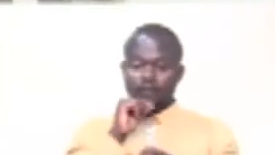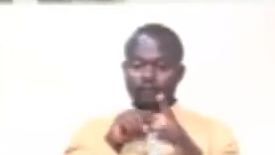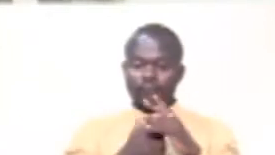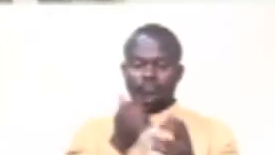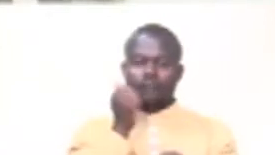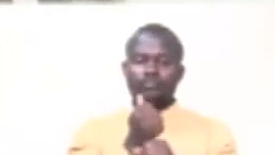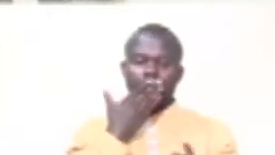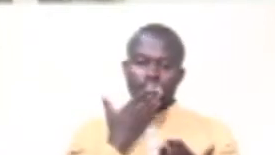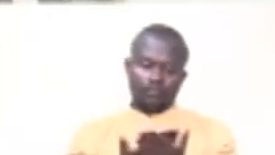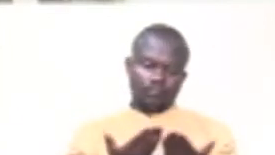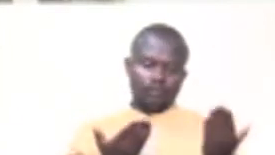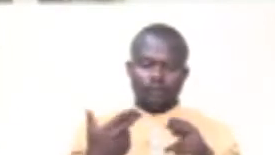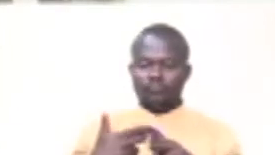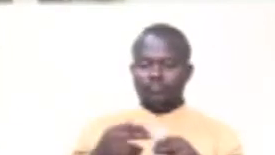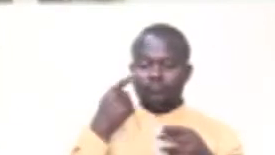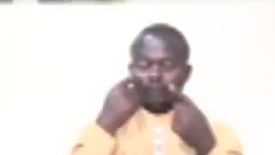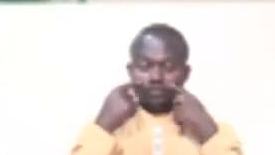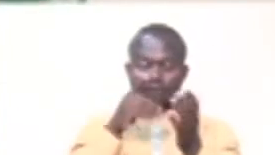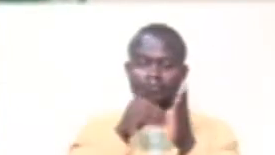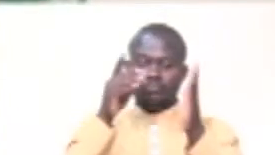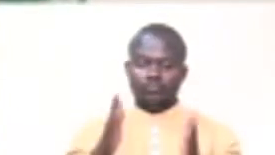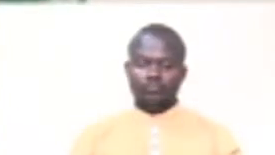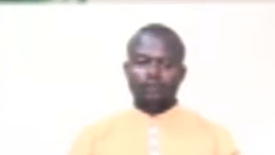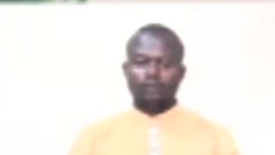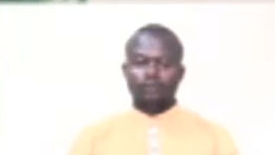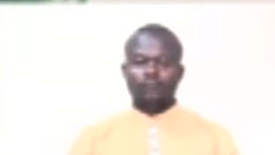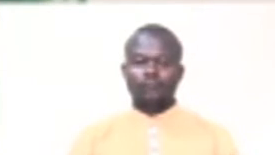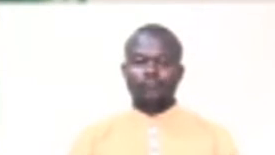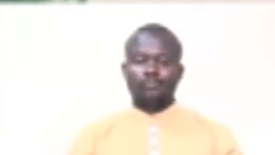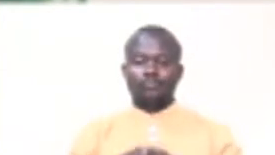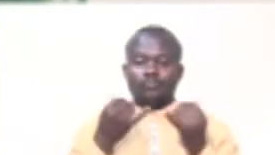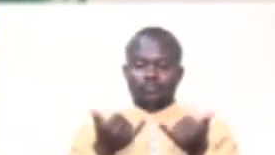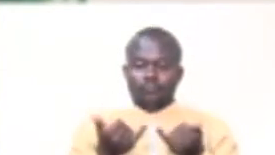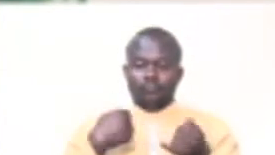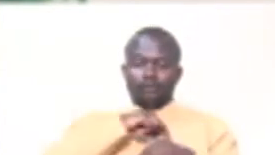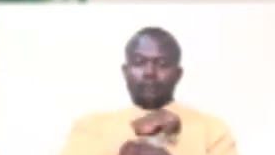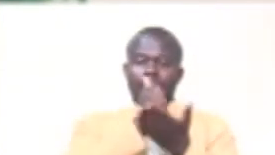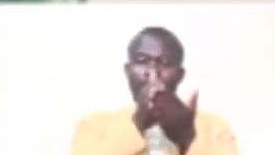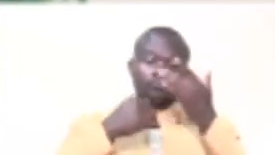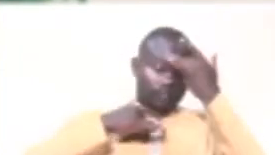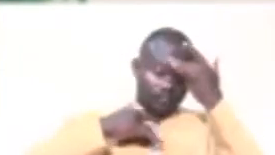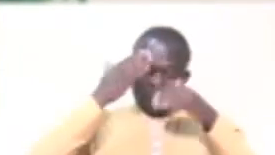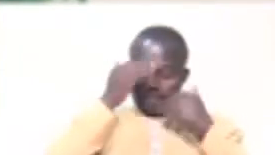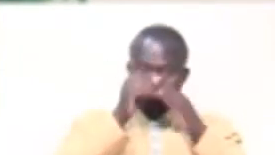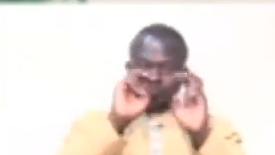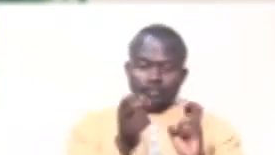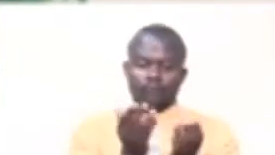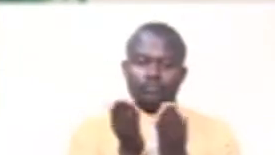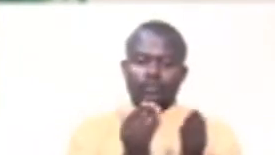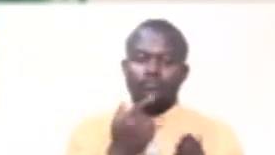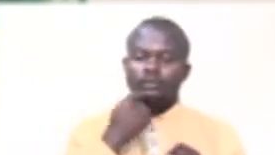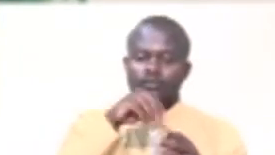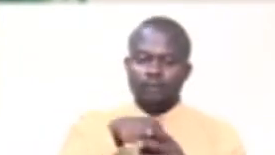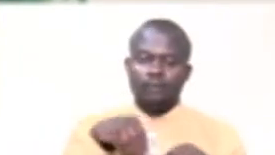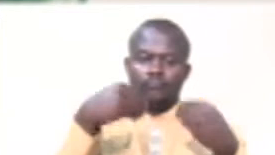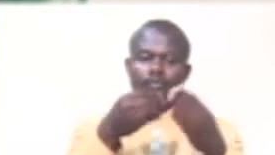itaratangira gukora neza iri hafi kubonerwa umuganga. Kirimo kirafasha rero abarwayi kuko serivisi zirimo zitangirwamo